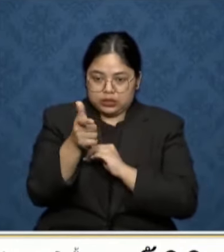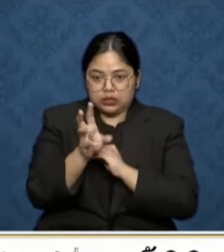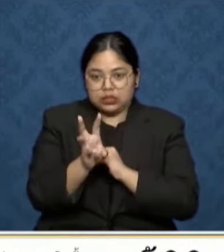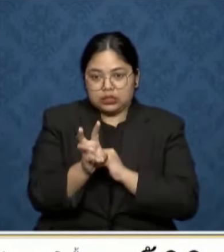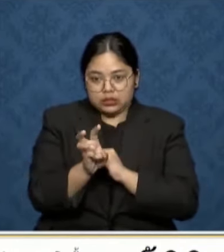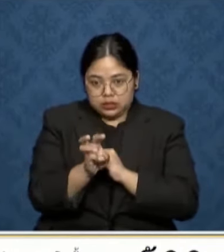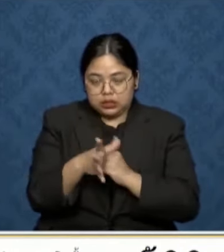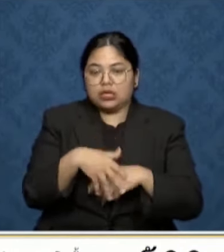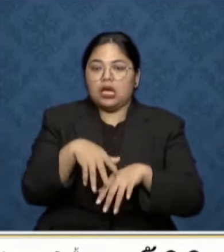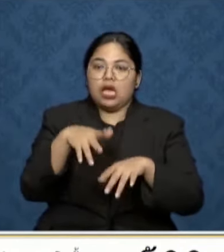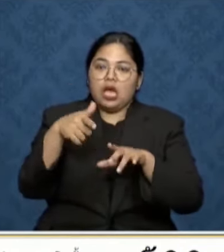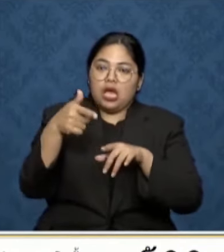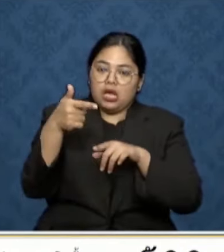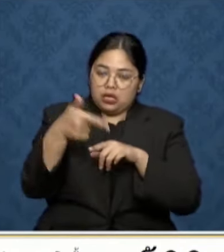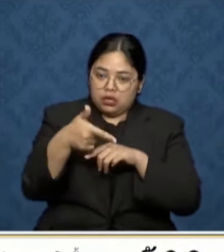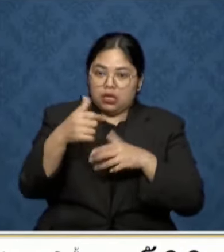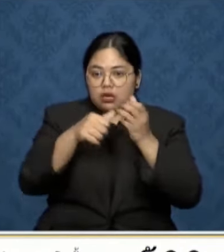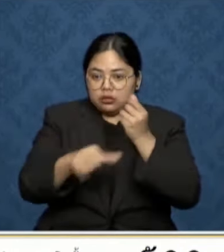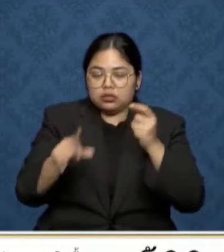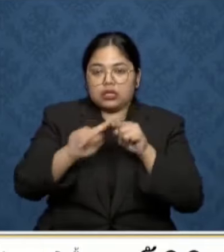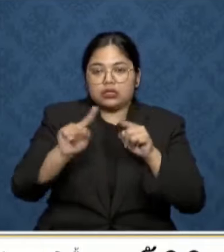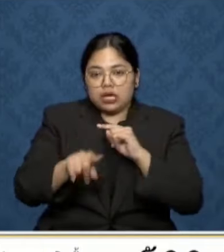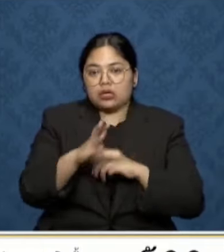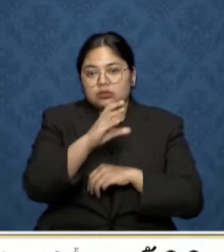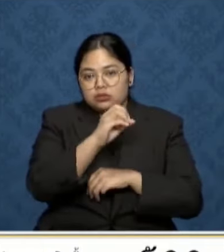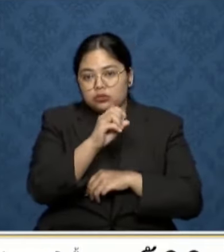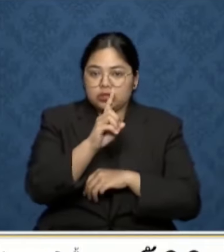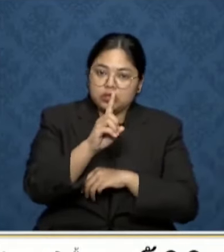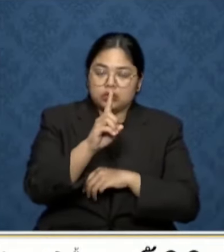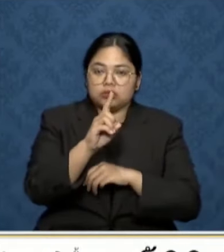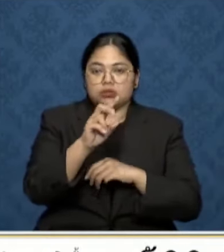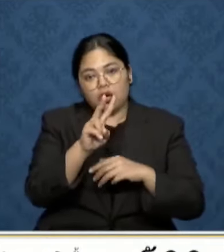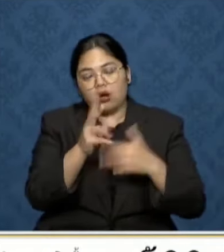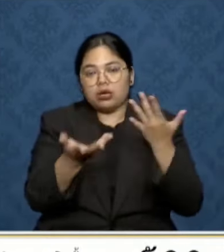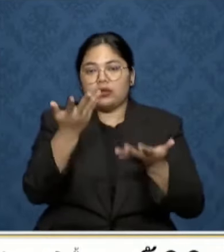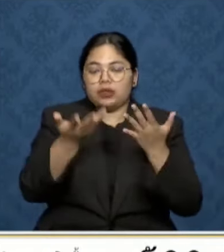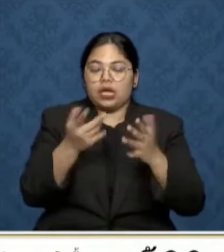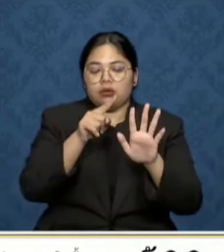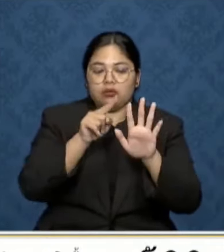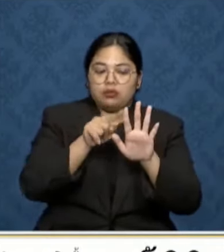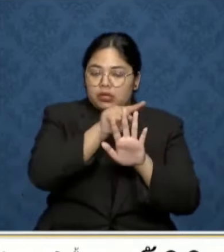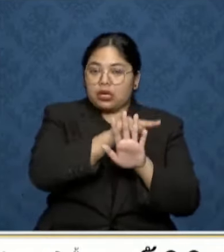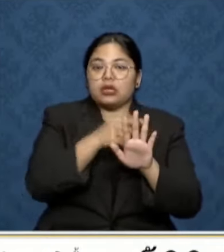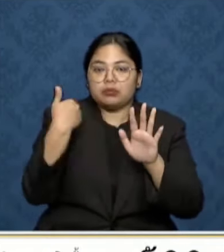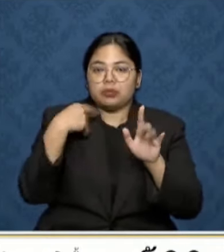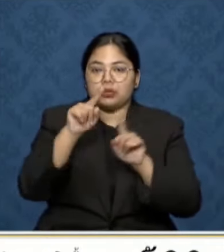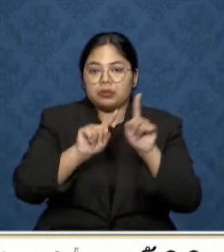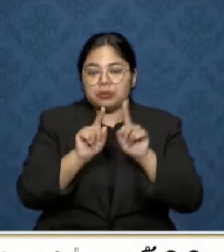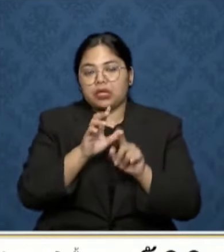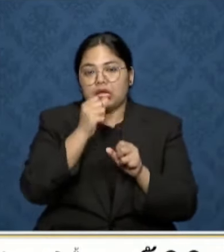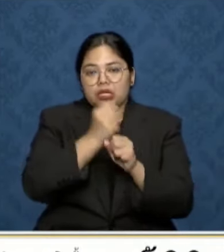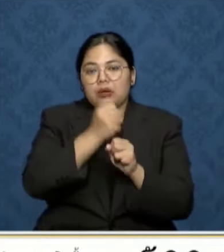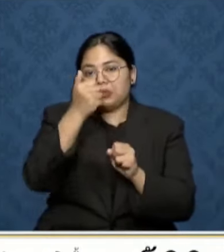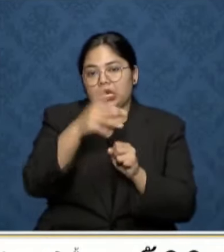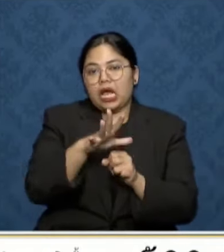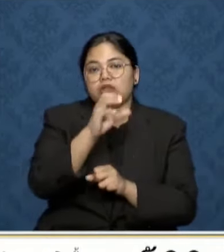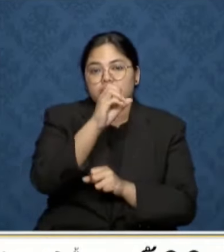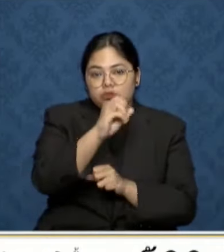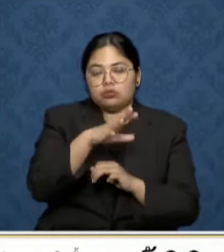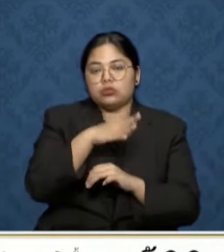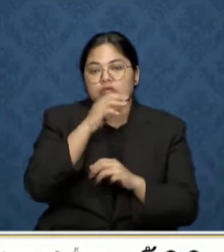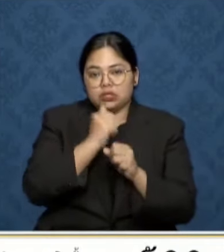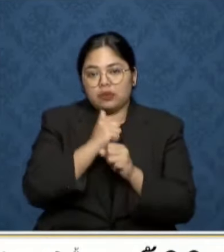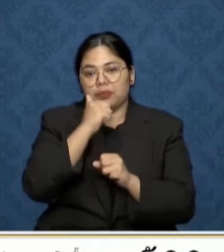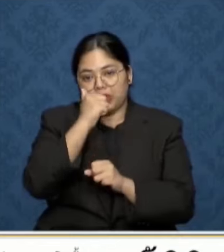โดยเฉลี่ยก็คือ ข้อหนึ่งมประมาณ 2 ขอนน 012 โดยเฉลยนะครับ warak ทำไม่ไดไดสูนย์ ทำได้ได้สอง